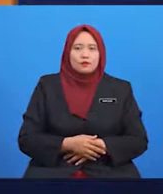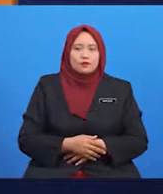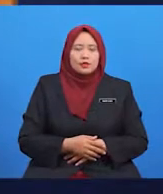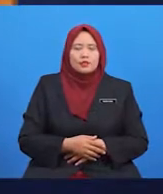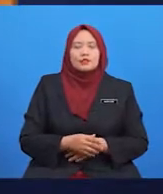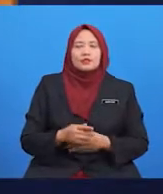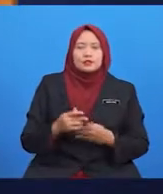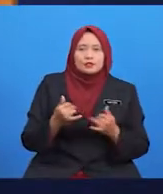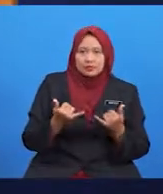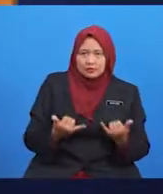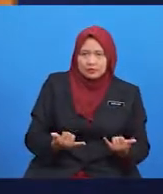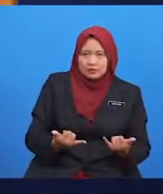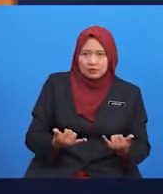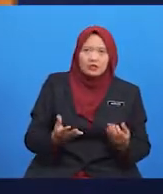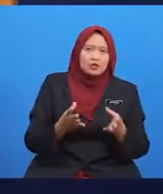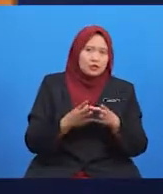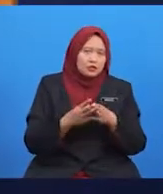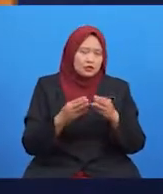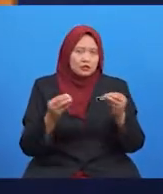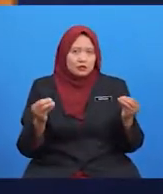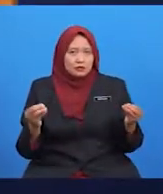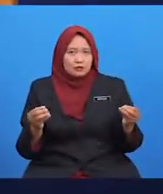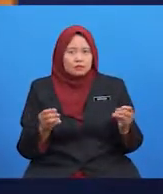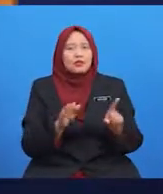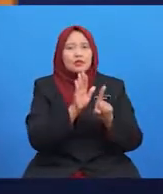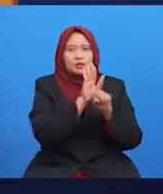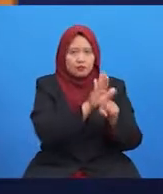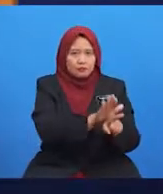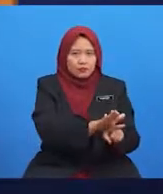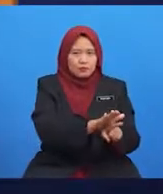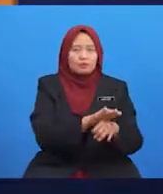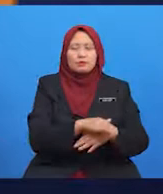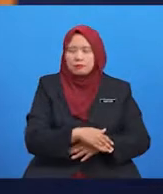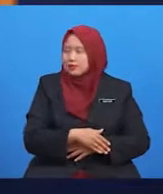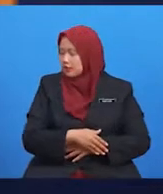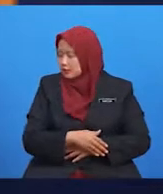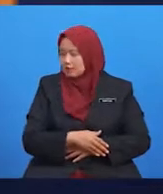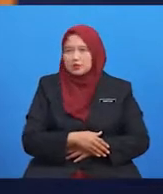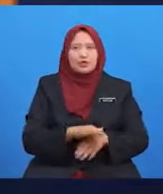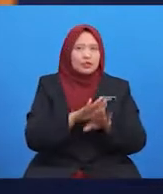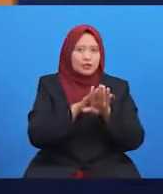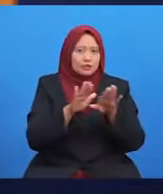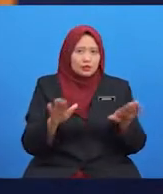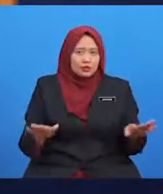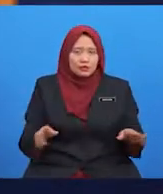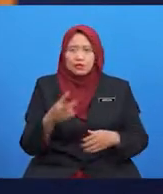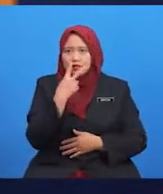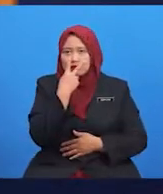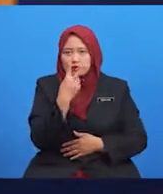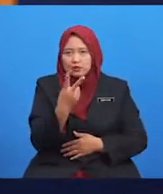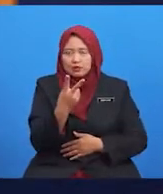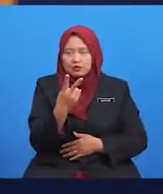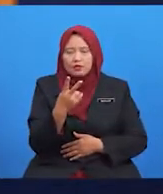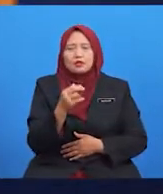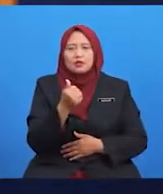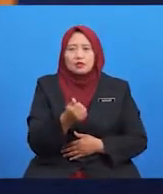Kini bila selesai imam memberi salam, tidak kelihatan dia bergegas keluar.